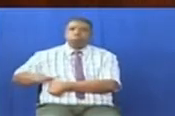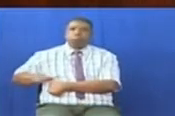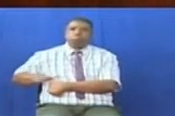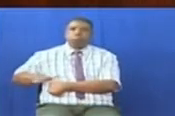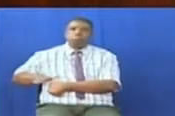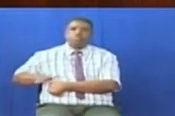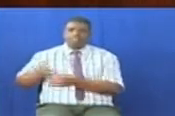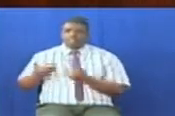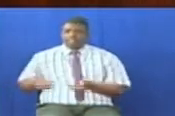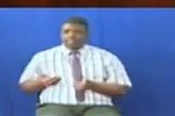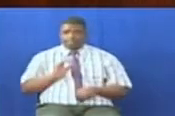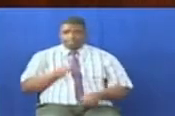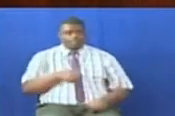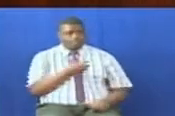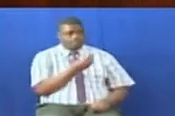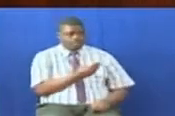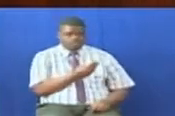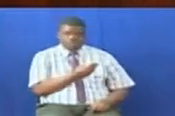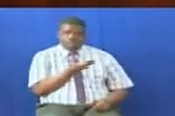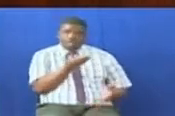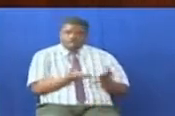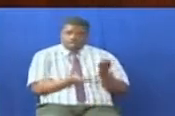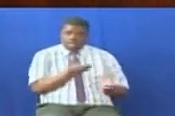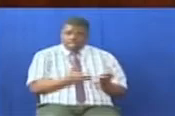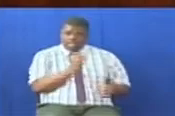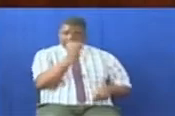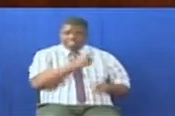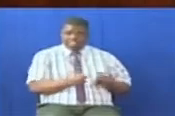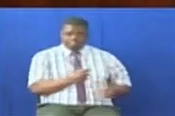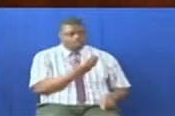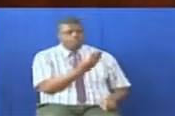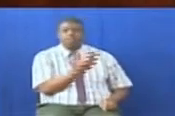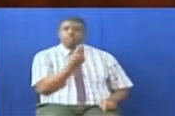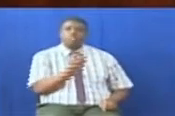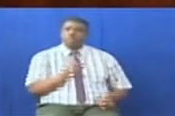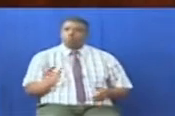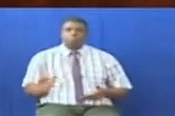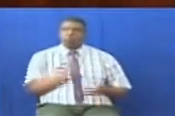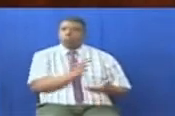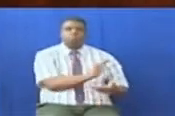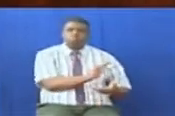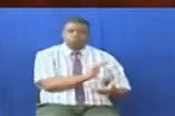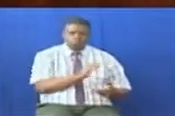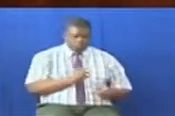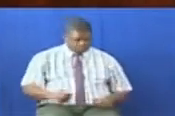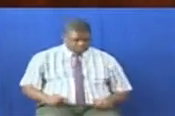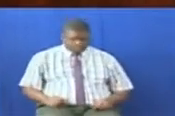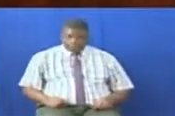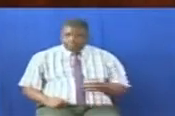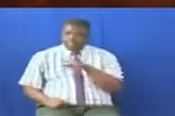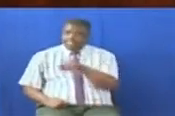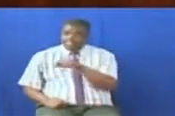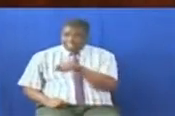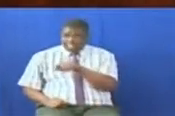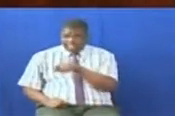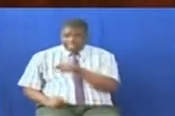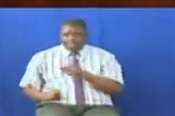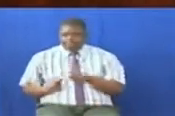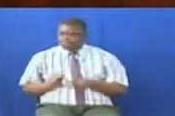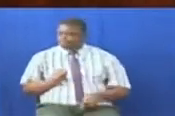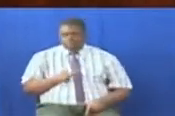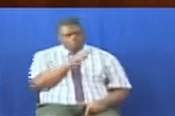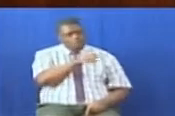unakuta kwamba kwa wastani ni asilimia 53 hazikuenda kwenye halmashauri. Sasa Mheshimiwa Naibu Spika, hawa